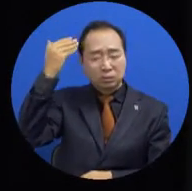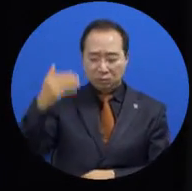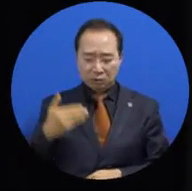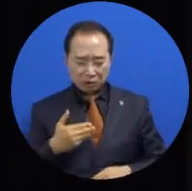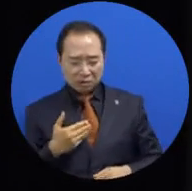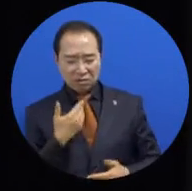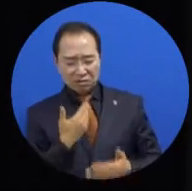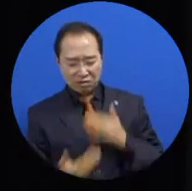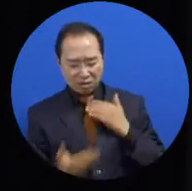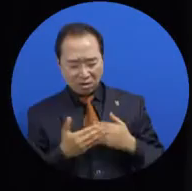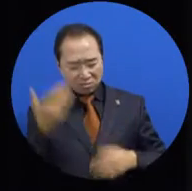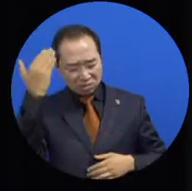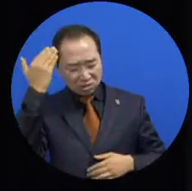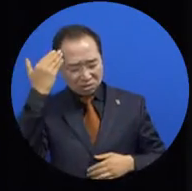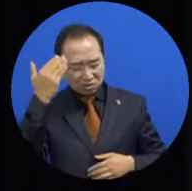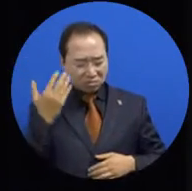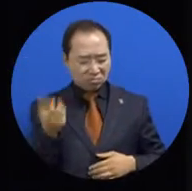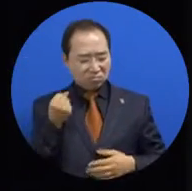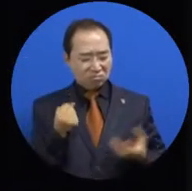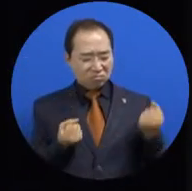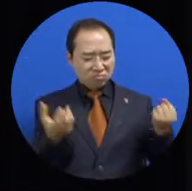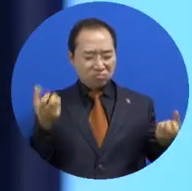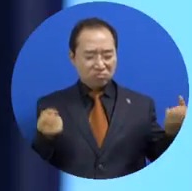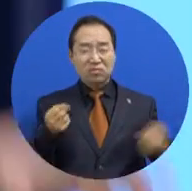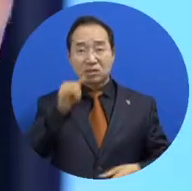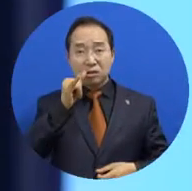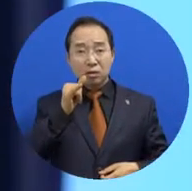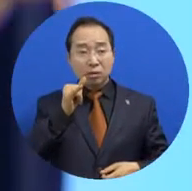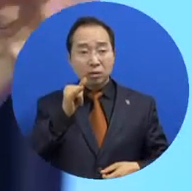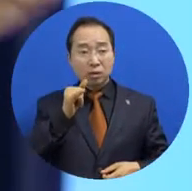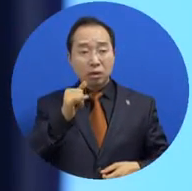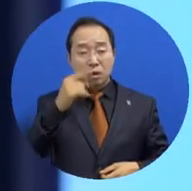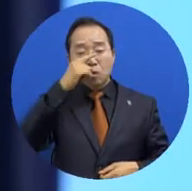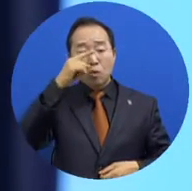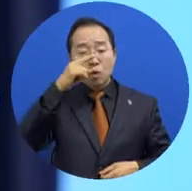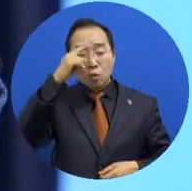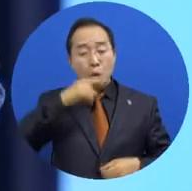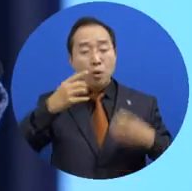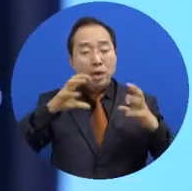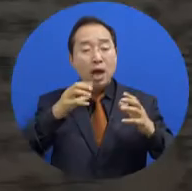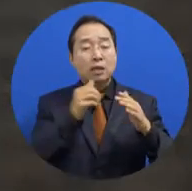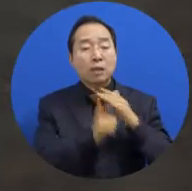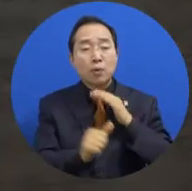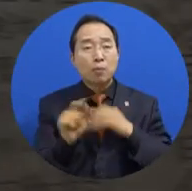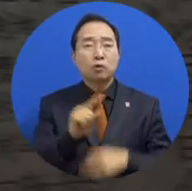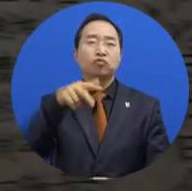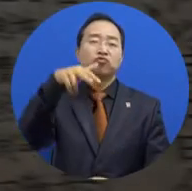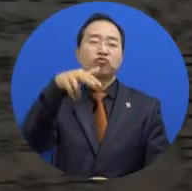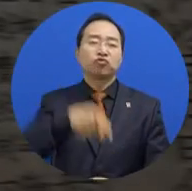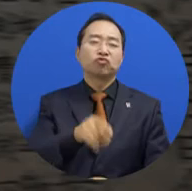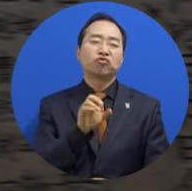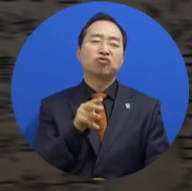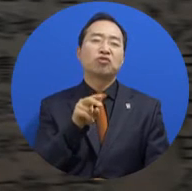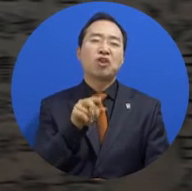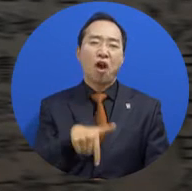지식들로 각 부족별로 전승이 됐었어요. 동양의 대표적인 게 주역 같은 거예요.